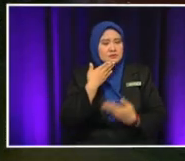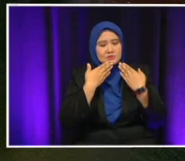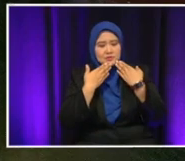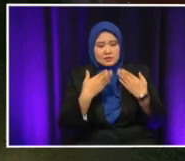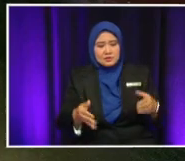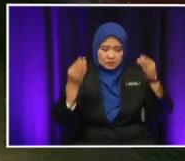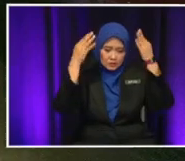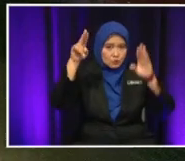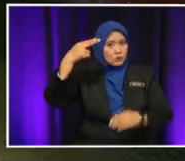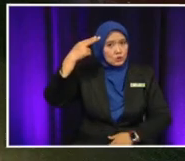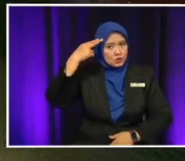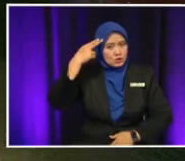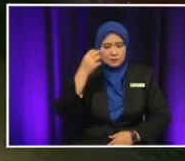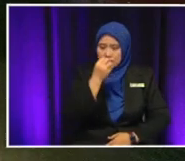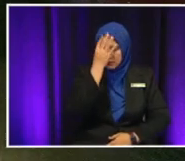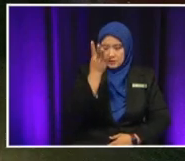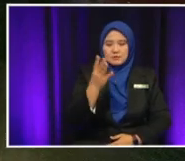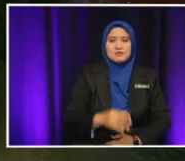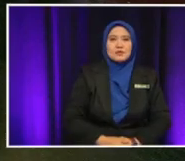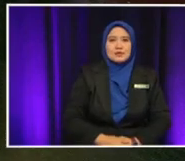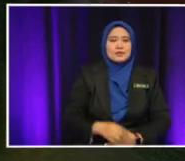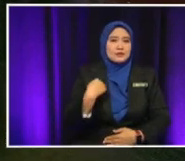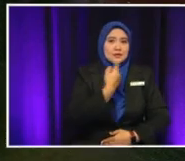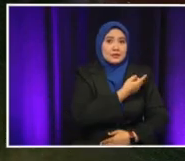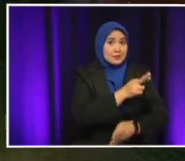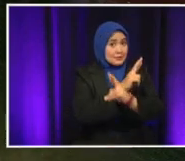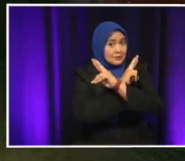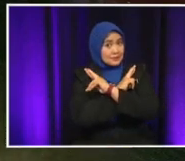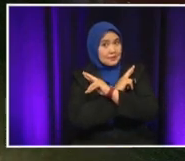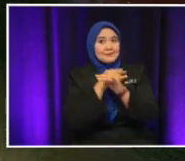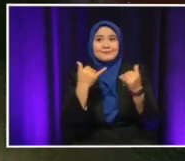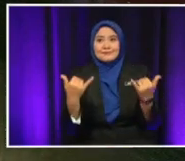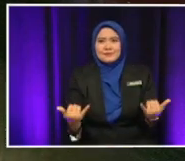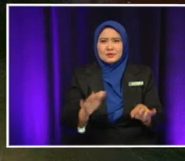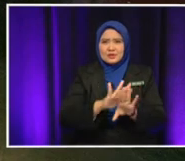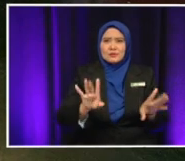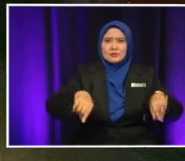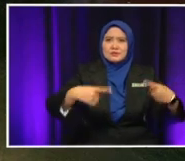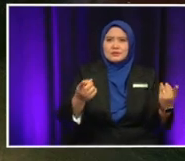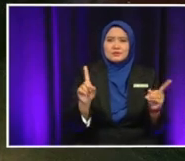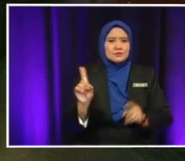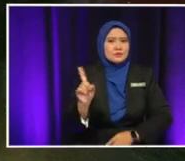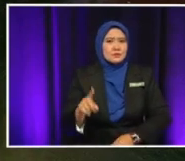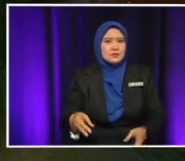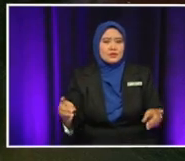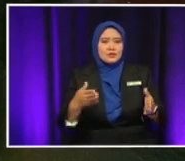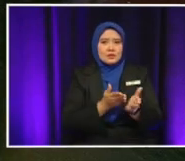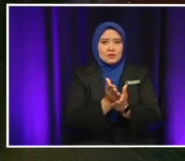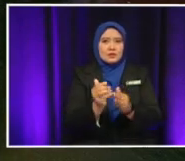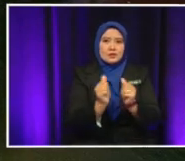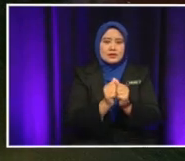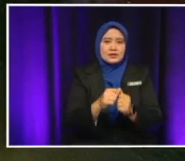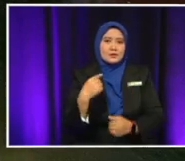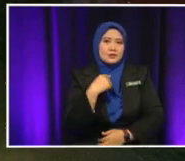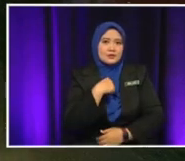penerangan dan sekarang kita tidak melihat seketika boleh Jangan kemana-mana teruskan bersama dengan kami